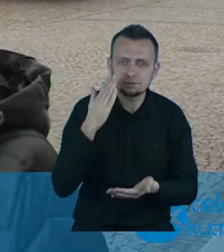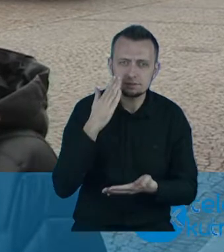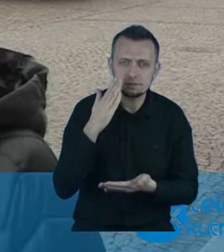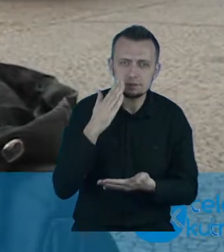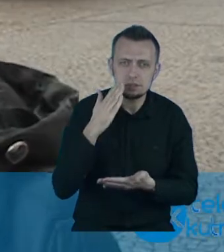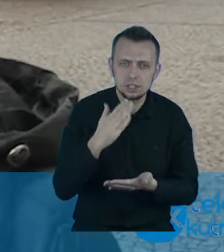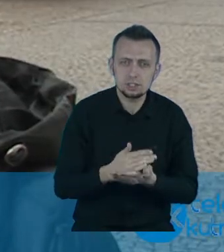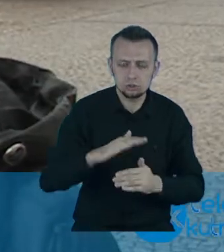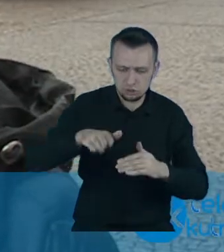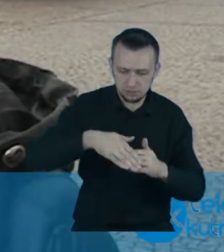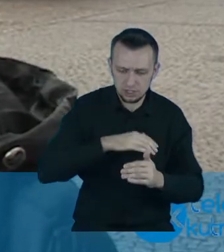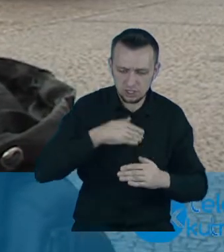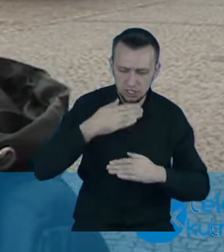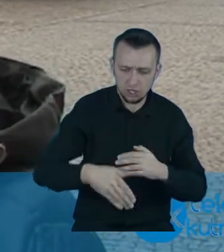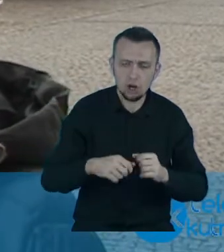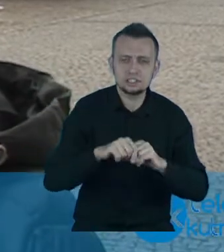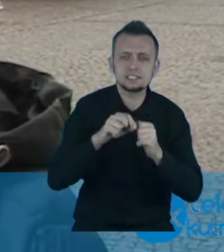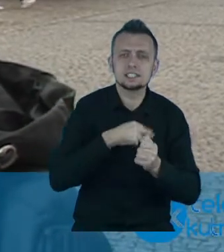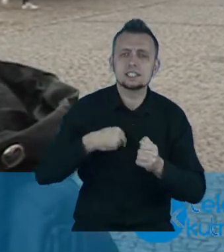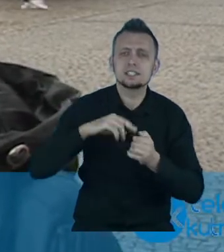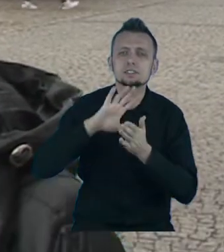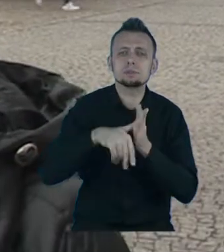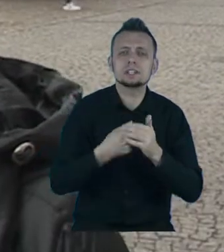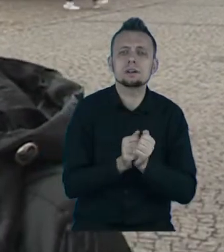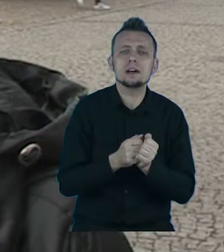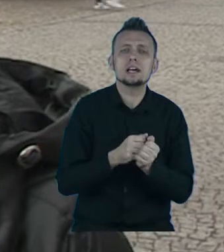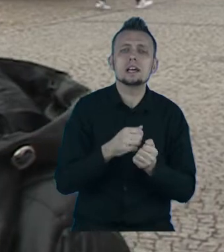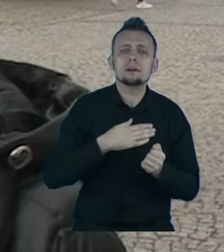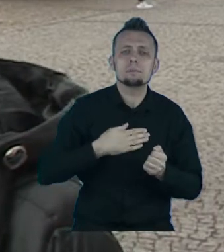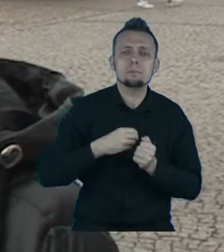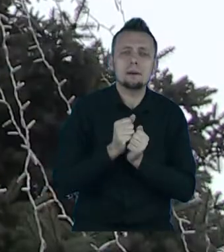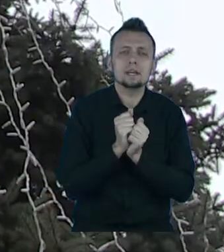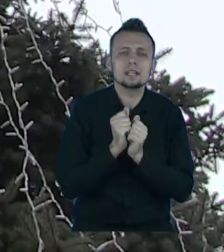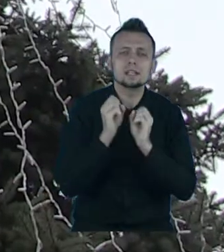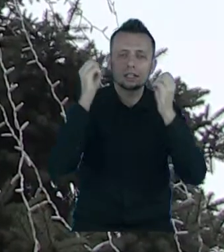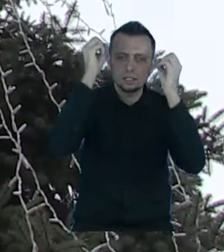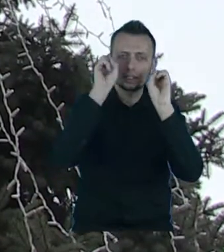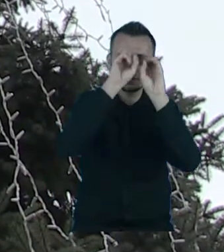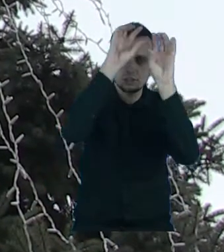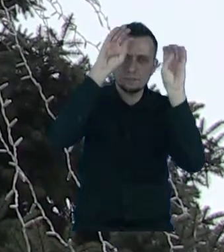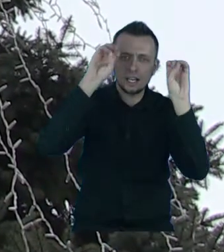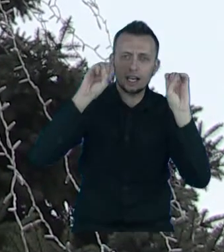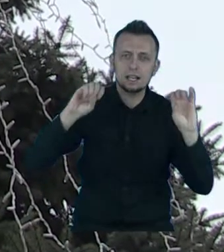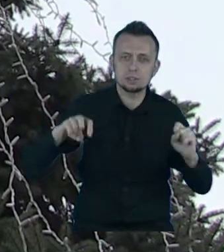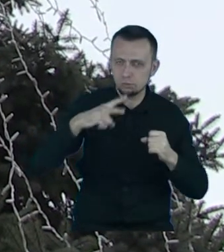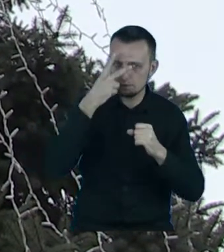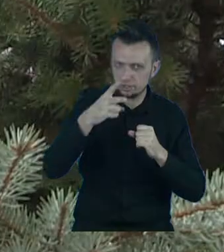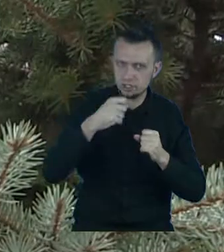centrum miasta. Zawisły kurtyny świetlne na pięknych świerkach na Placu Piłsudskiego i na Rondzie